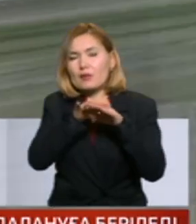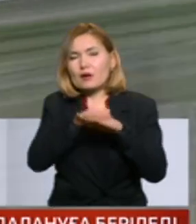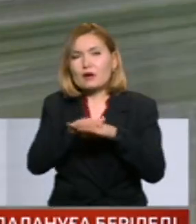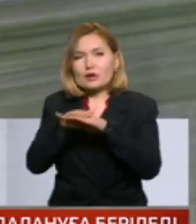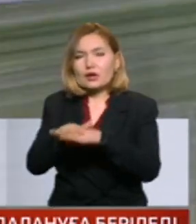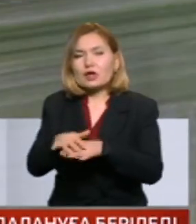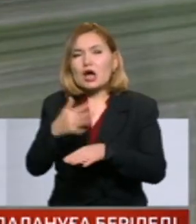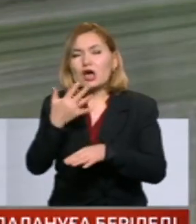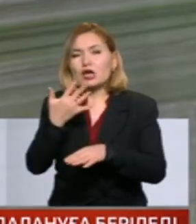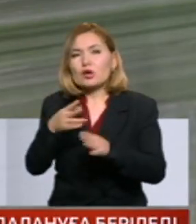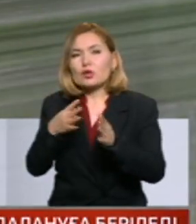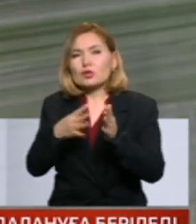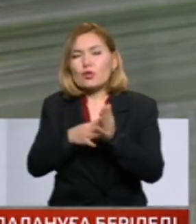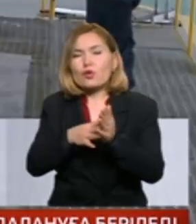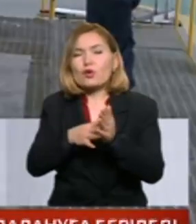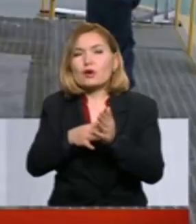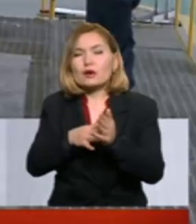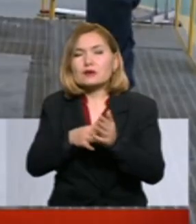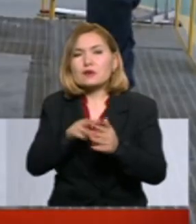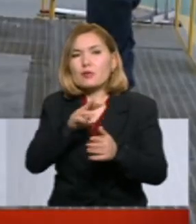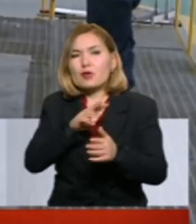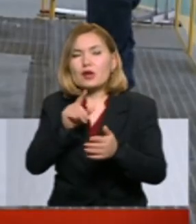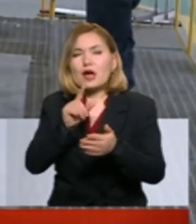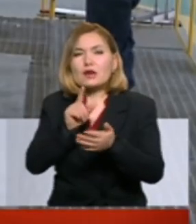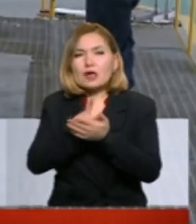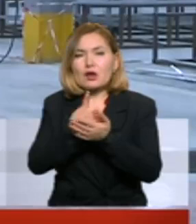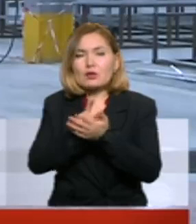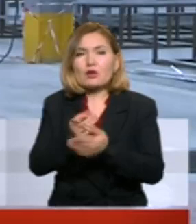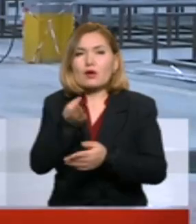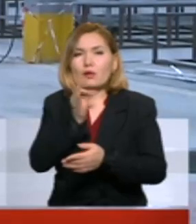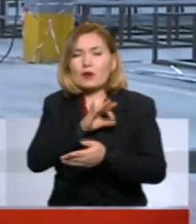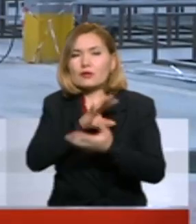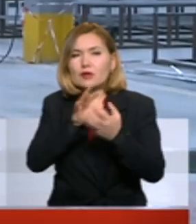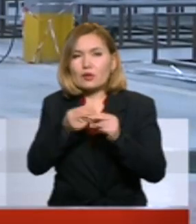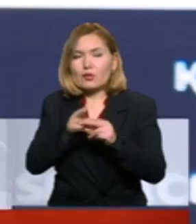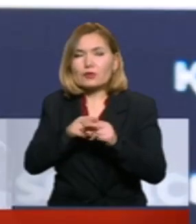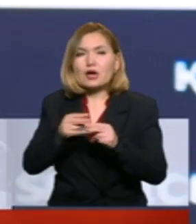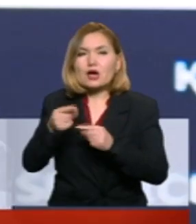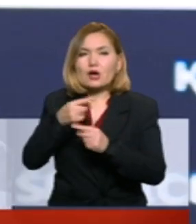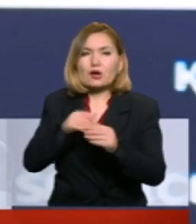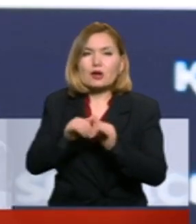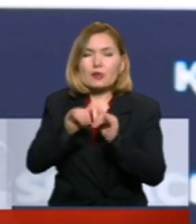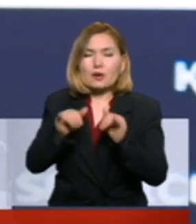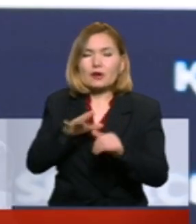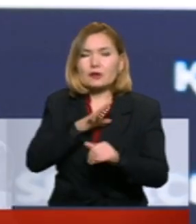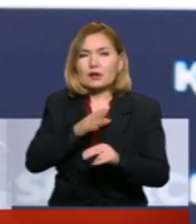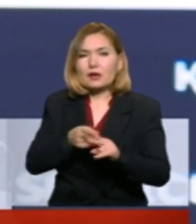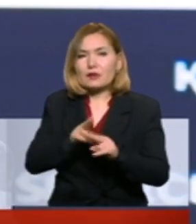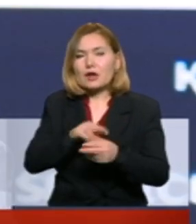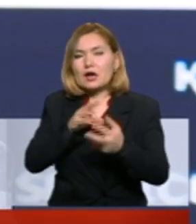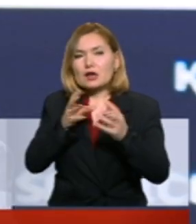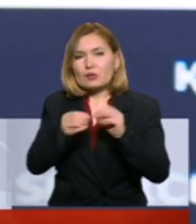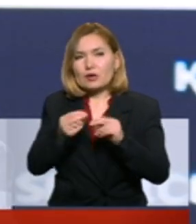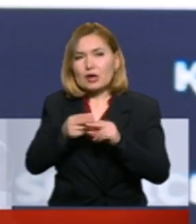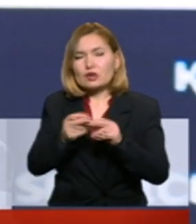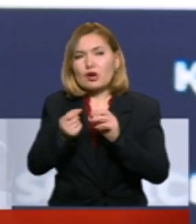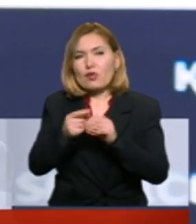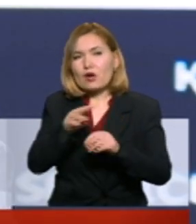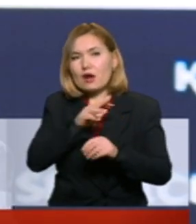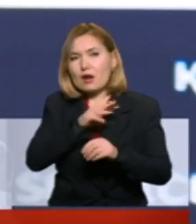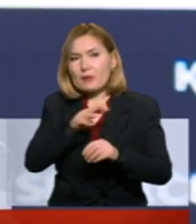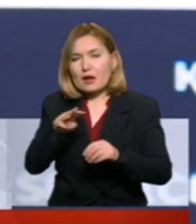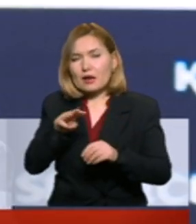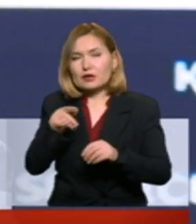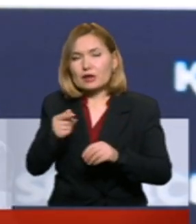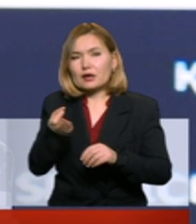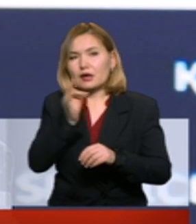келген. Қазір сауда логистикалық орталығы кеңейіп, өңірлік хаб құру жұмыстары басталып кеткен. Есептік кезеңде жалпы сомасы 11 миллиард теңгені